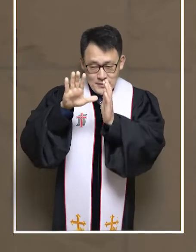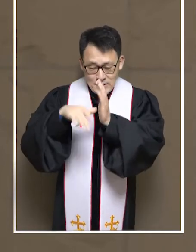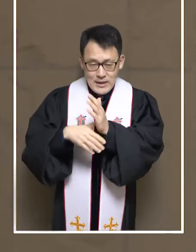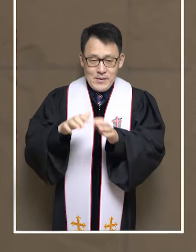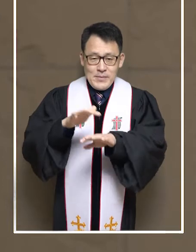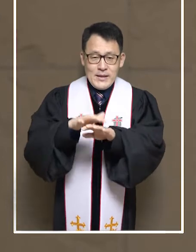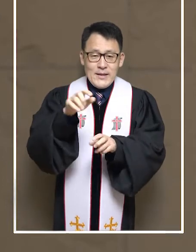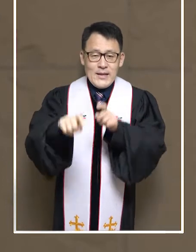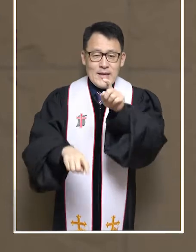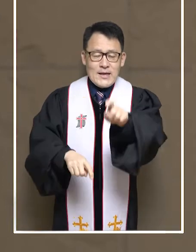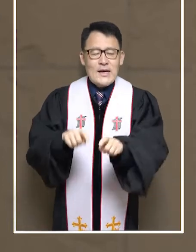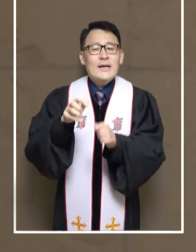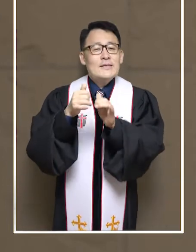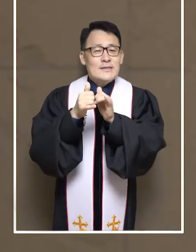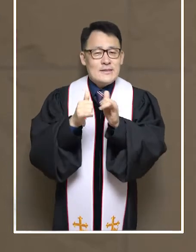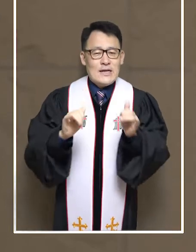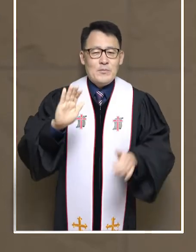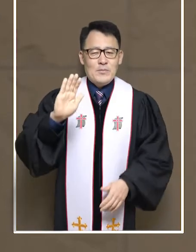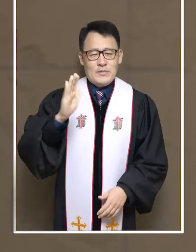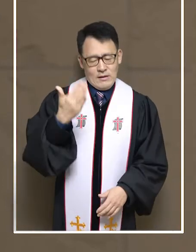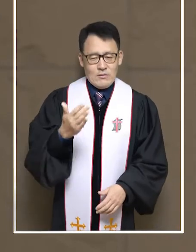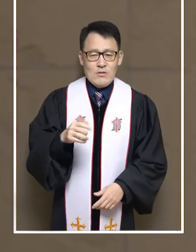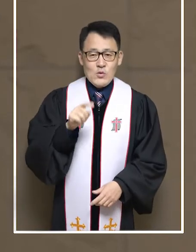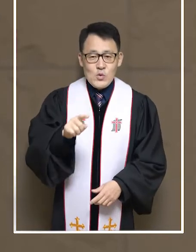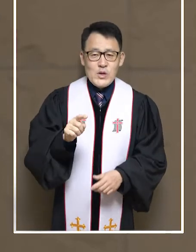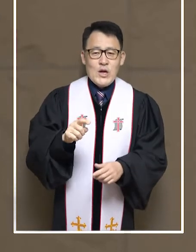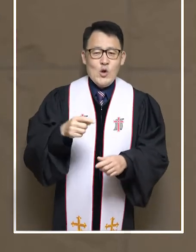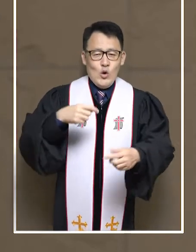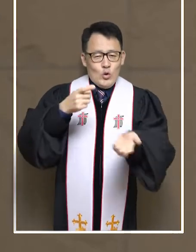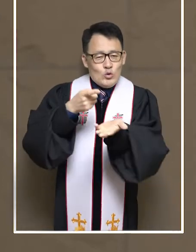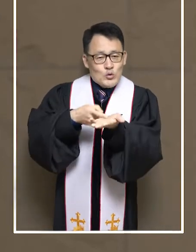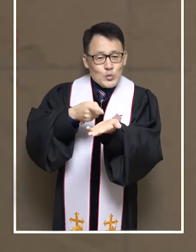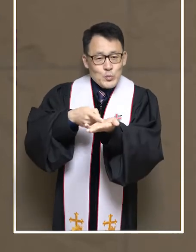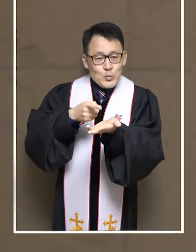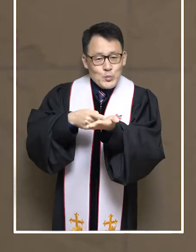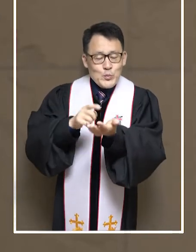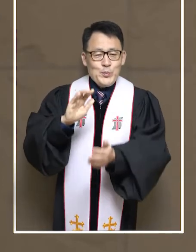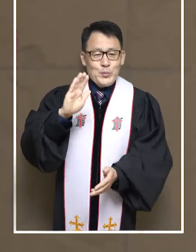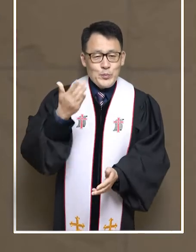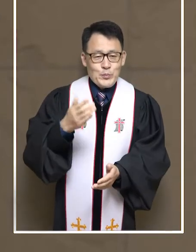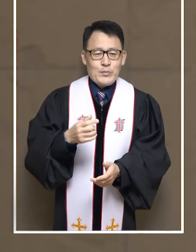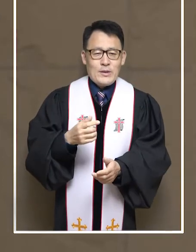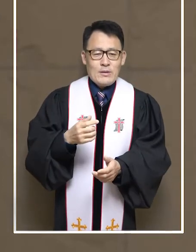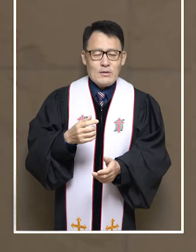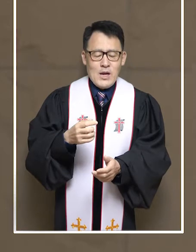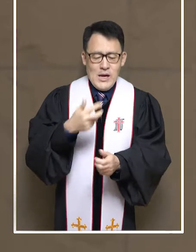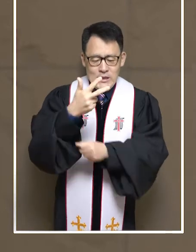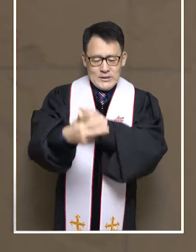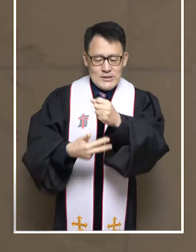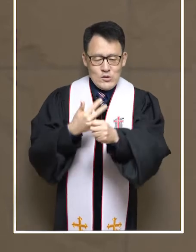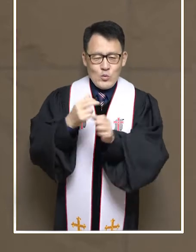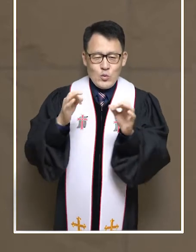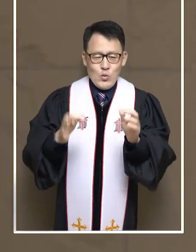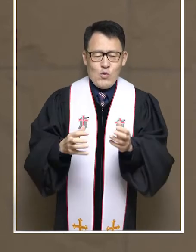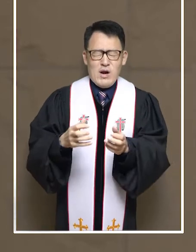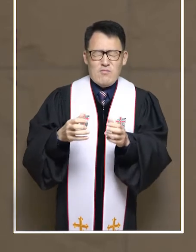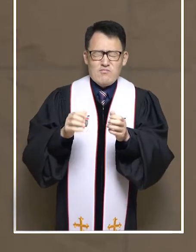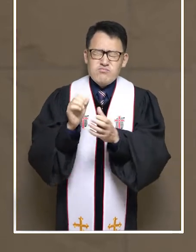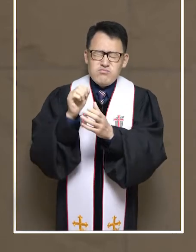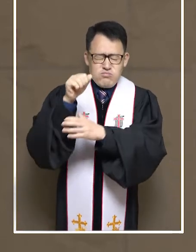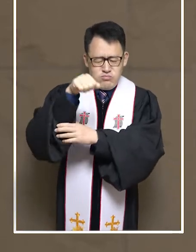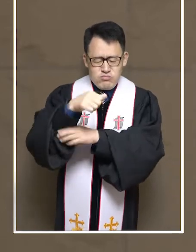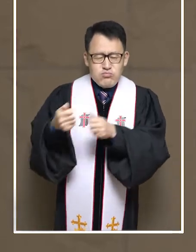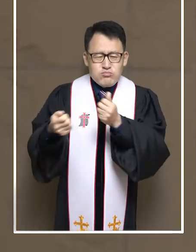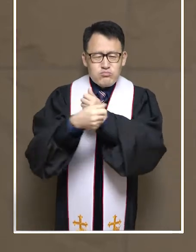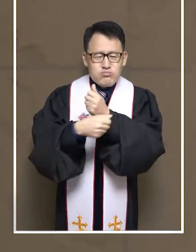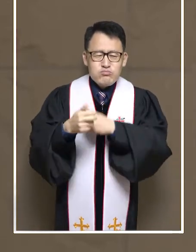나이 30에 밭에 나가는 사람이 되었는데, 그것은 그가 총리가 되어서 다가오는